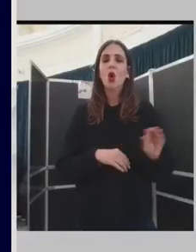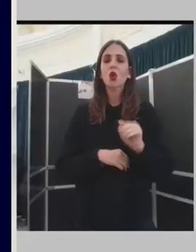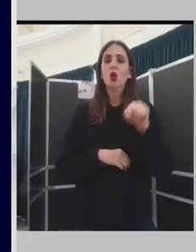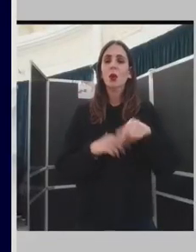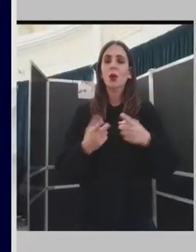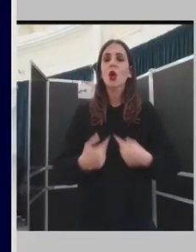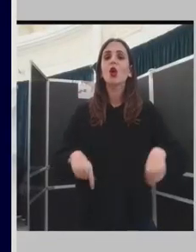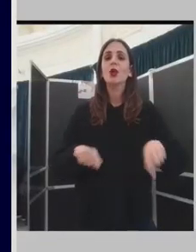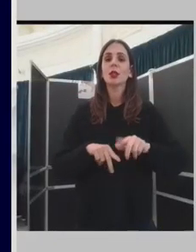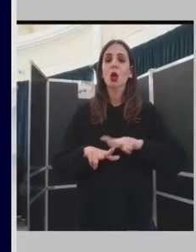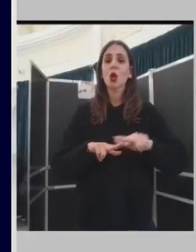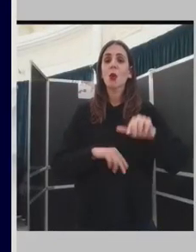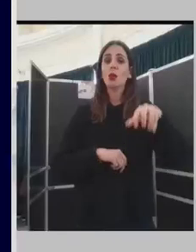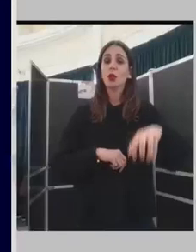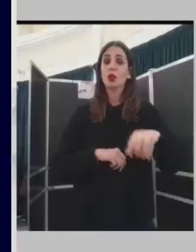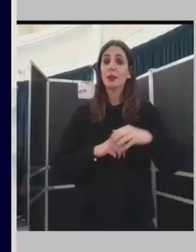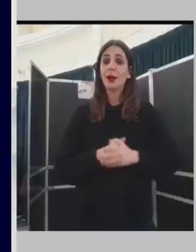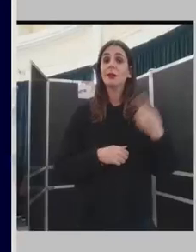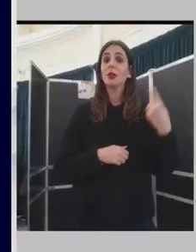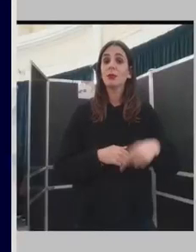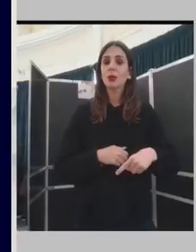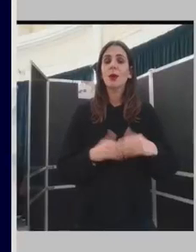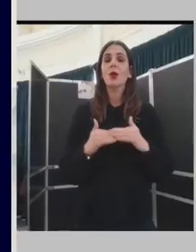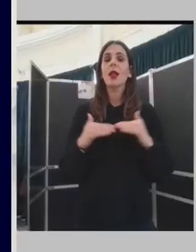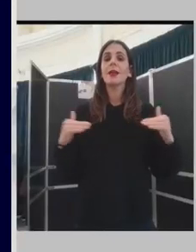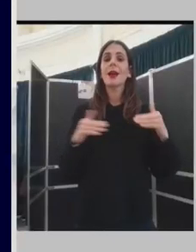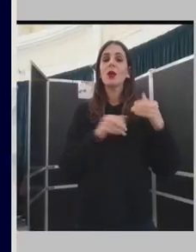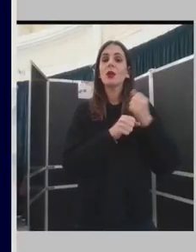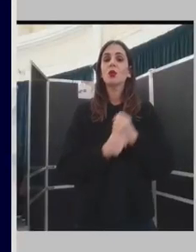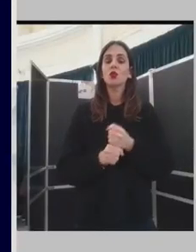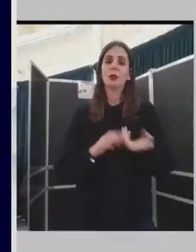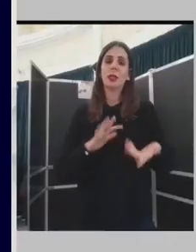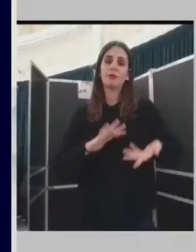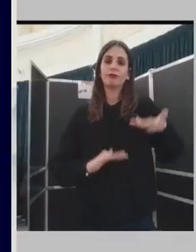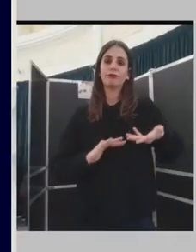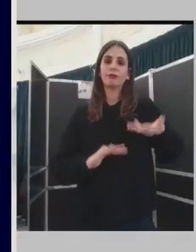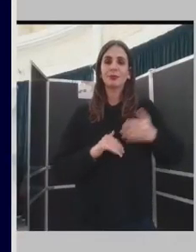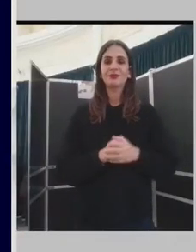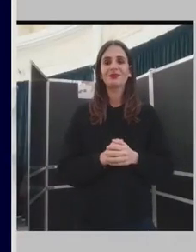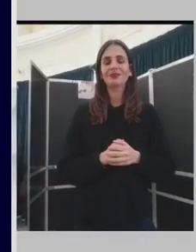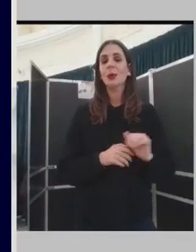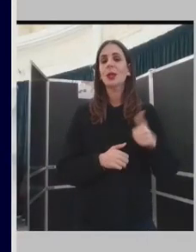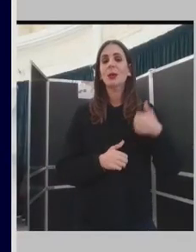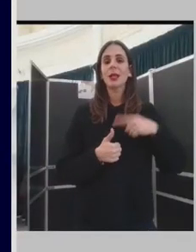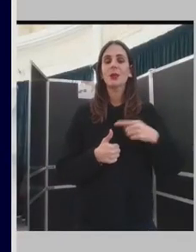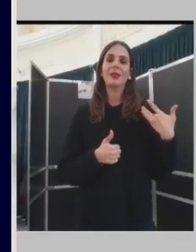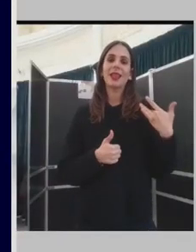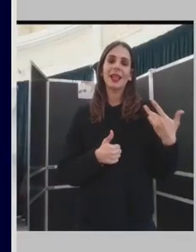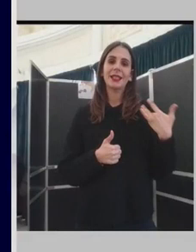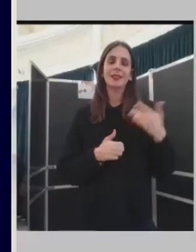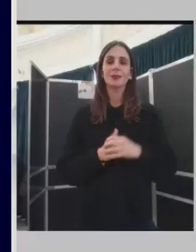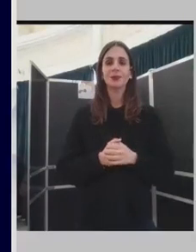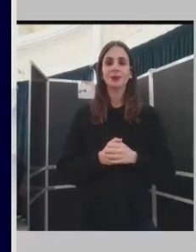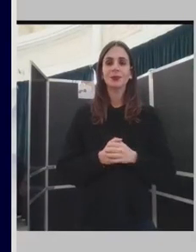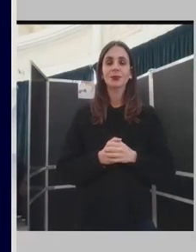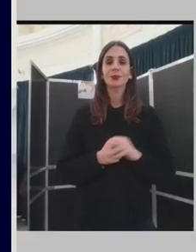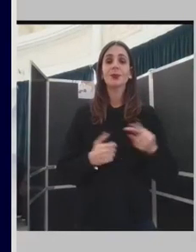luogo di più alto livello istituzionale del nostro territorio. Quindi intanto un ringraziamento a Patrizia.